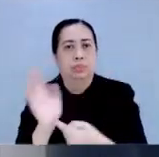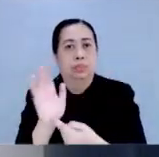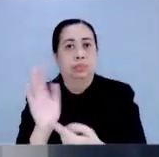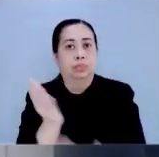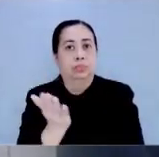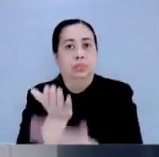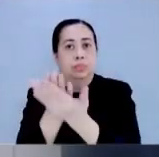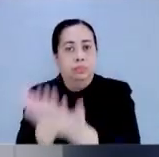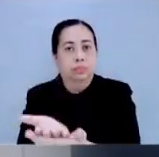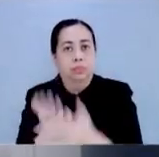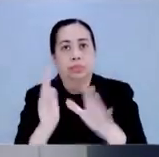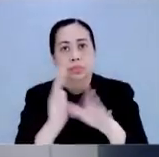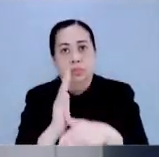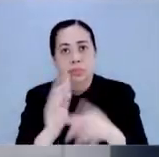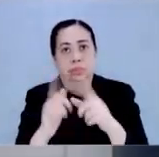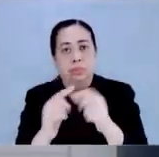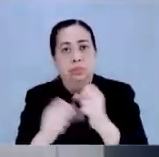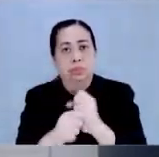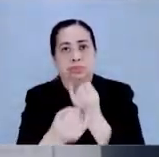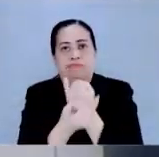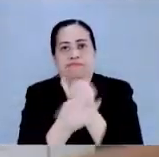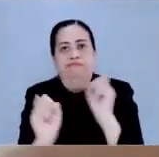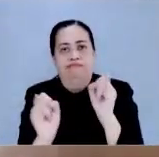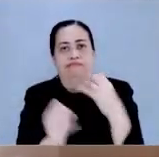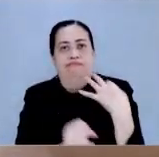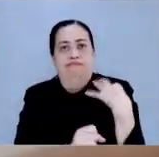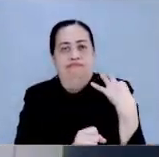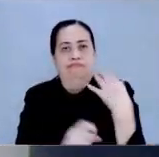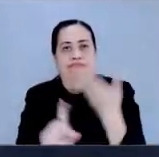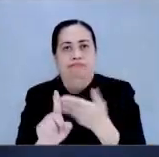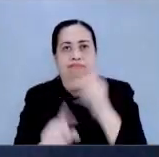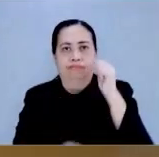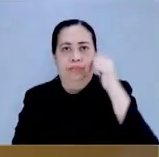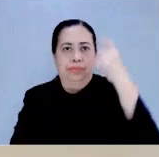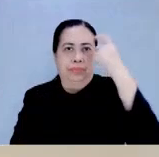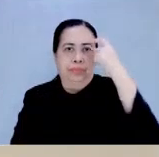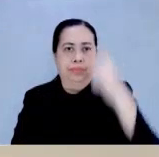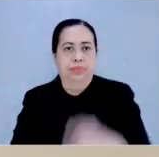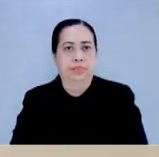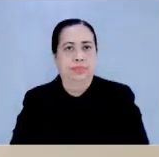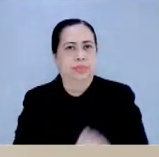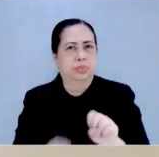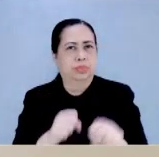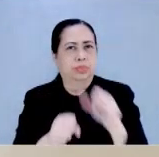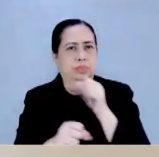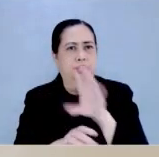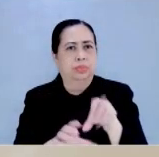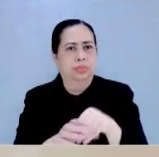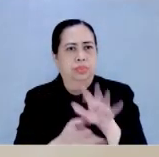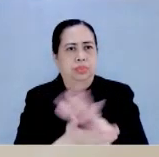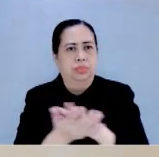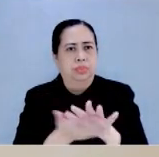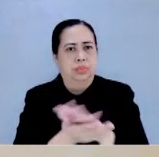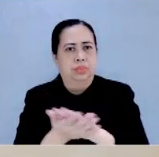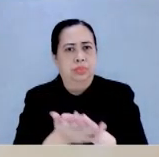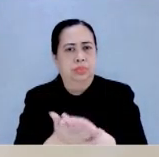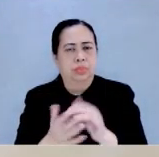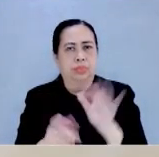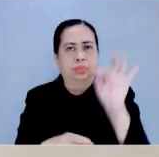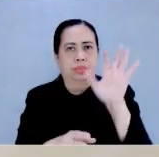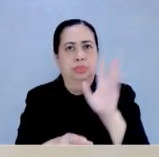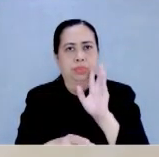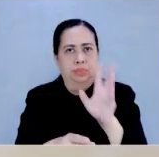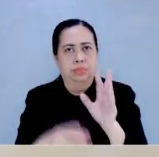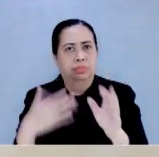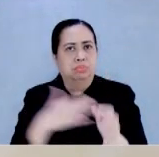sa COMELEC para gawing independent candidate si Quiboloy. Parang hindi madami si Pastor sa gulo na yan. Pastor is